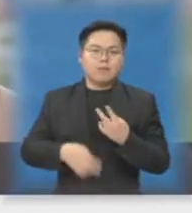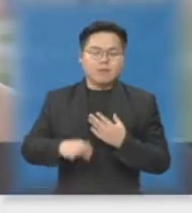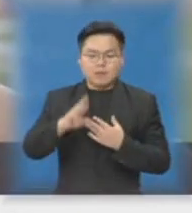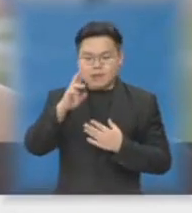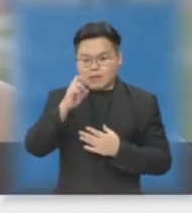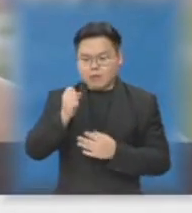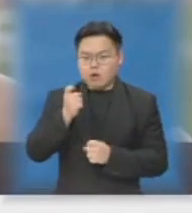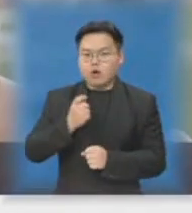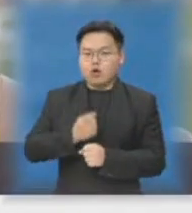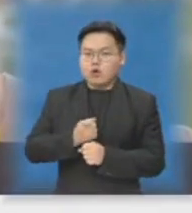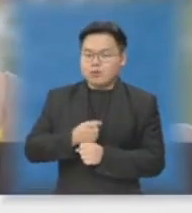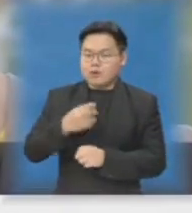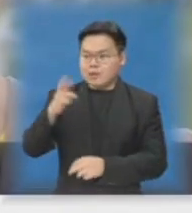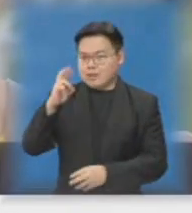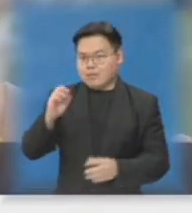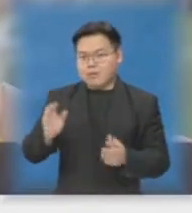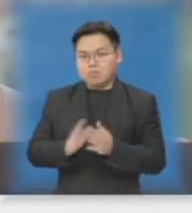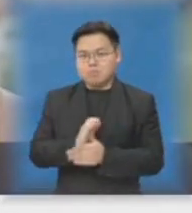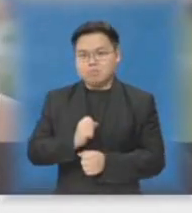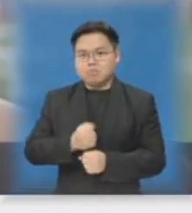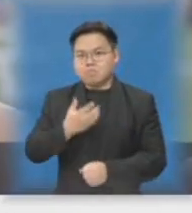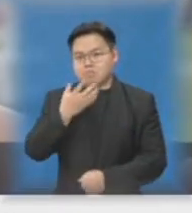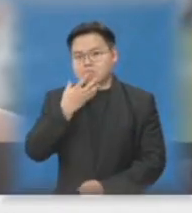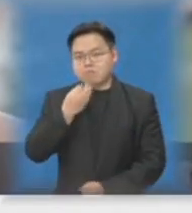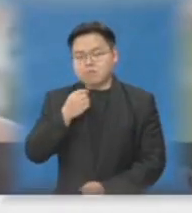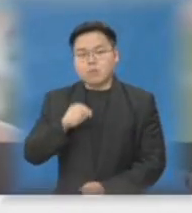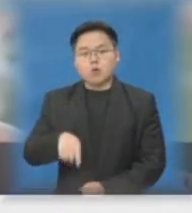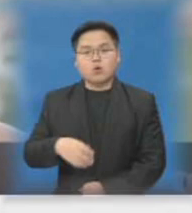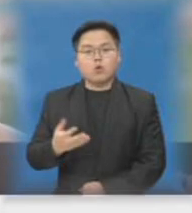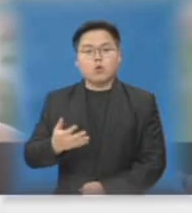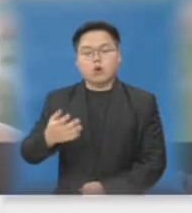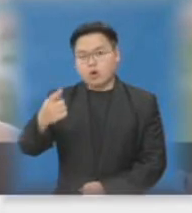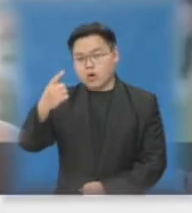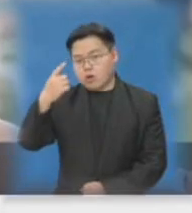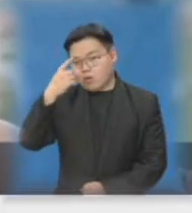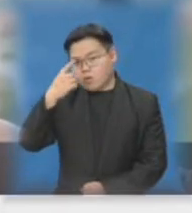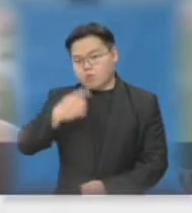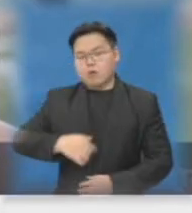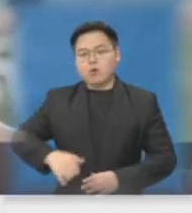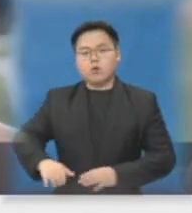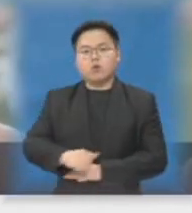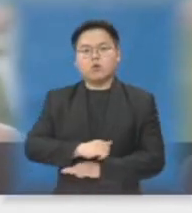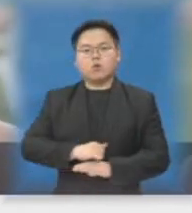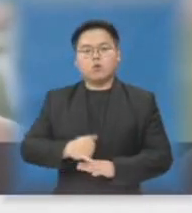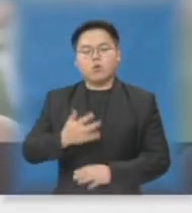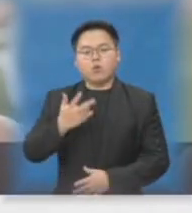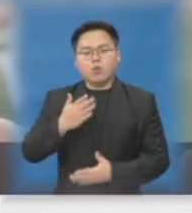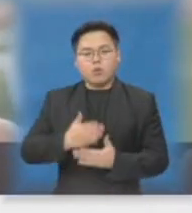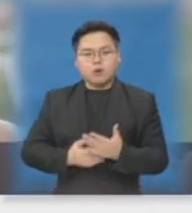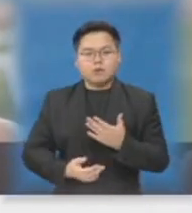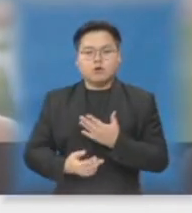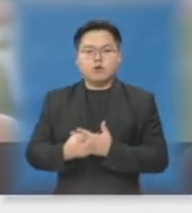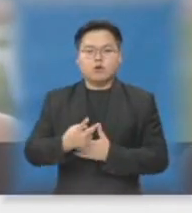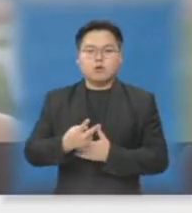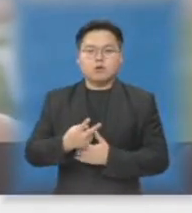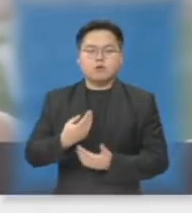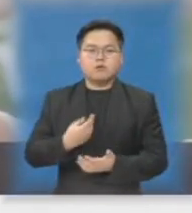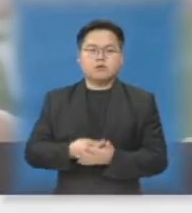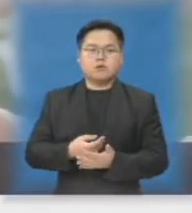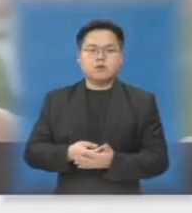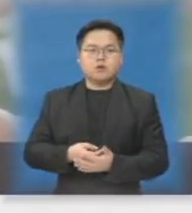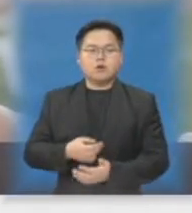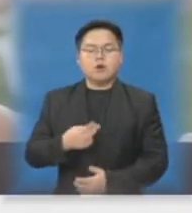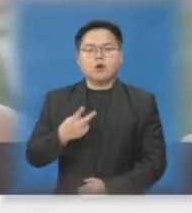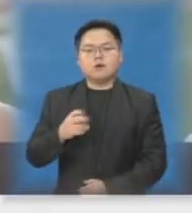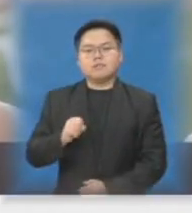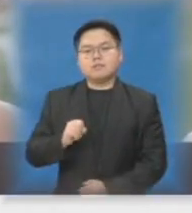байгуулж байгаа сайхан өдрлөг болчоо. За очрийн өнөөдөр одоо Монгол улсын бараг 3.2 гэж хэлж болохоор одоо